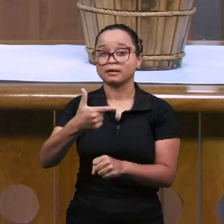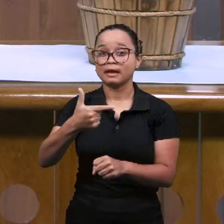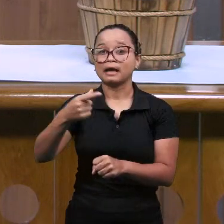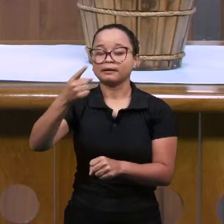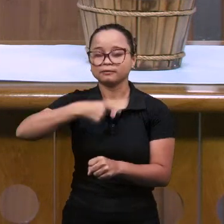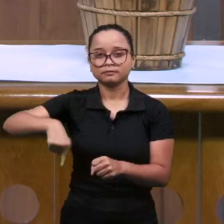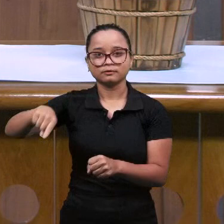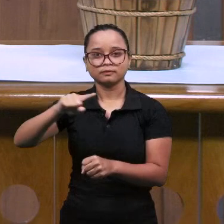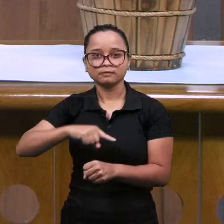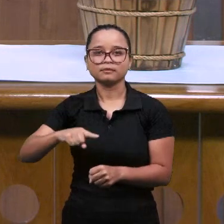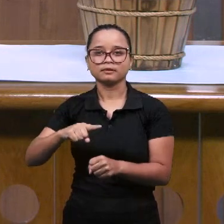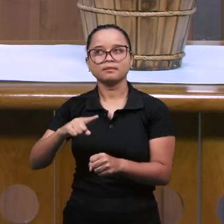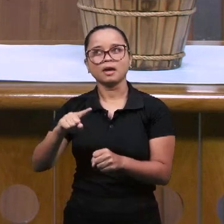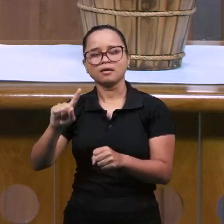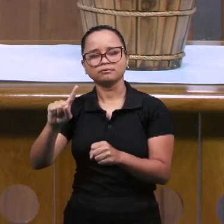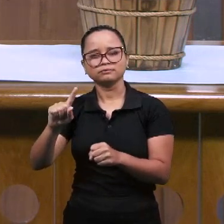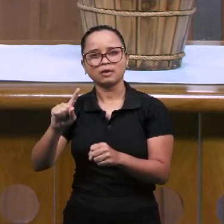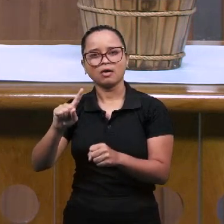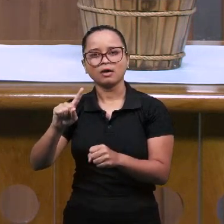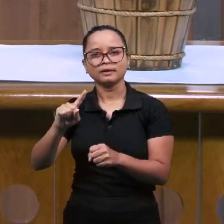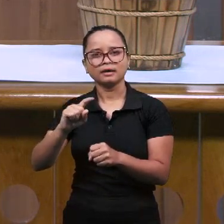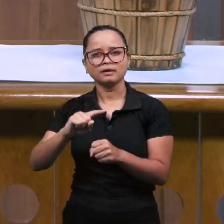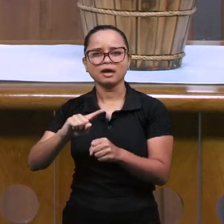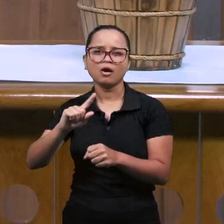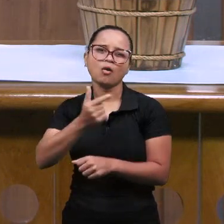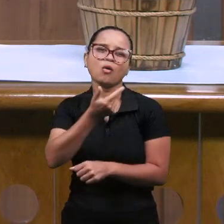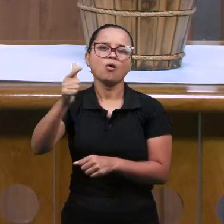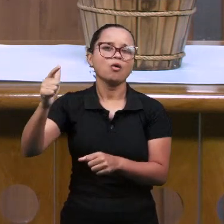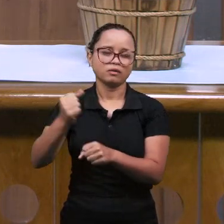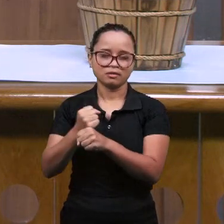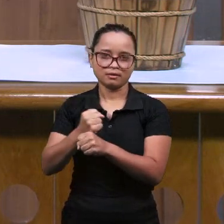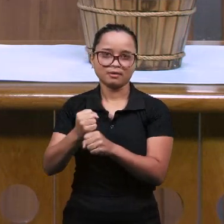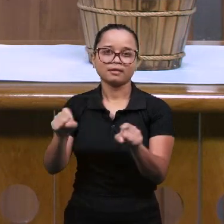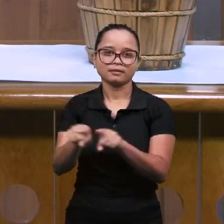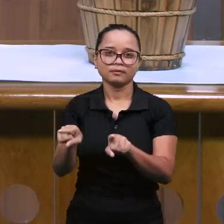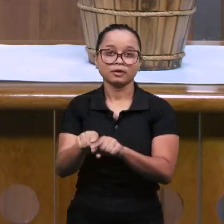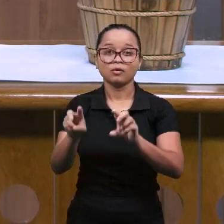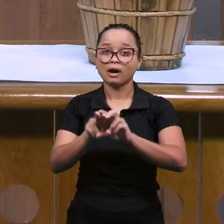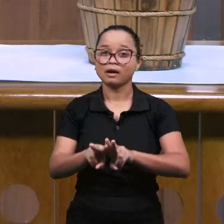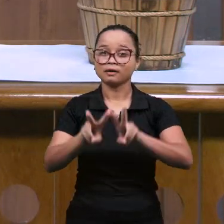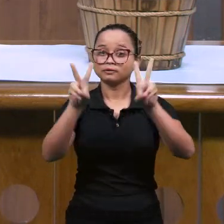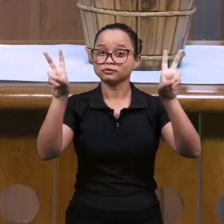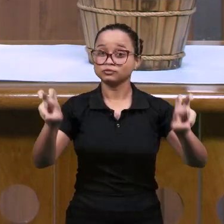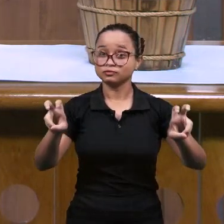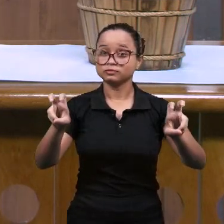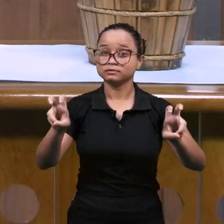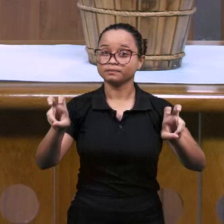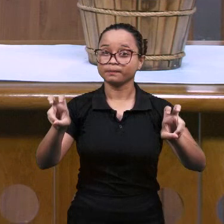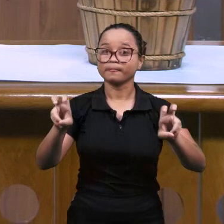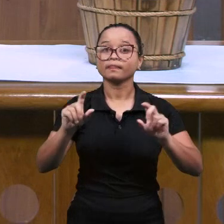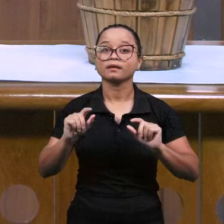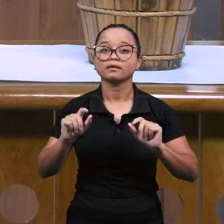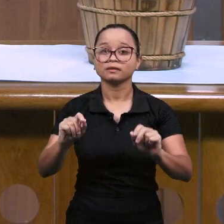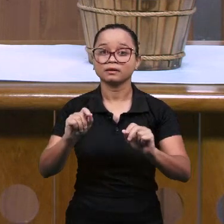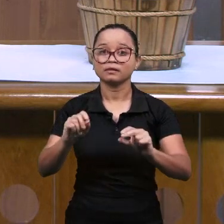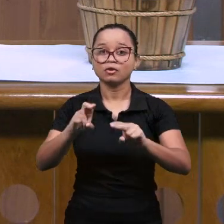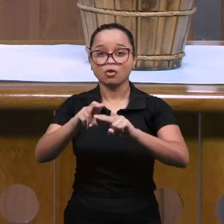le long de cette année et les autres années peut-être, le sujet sera